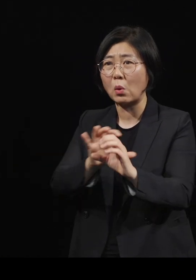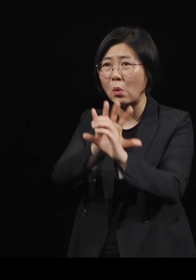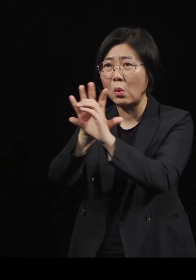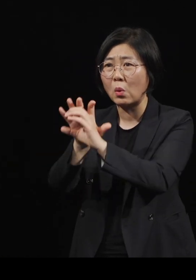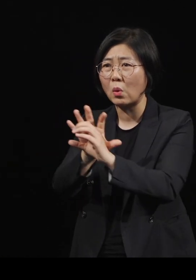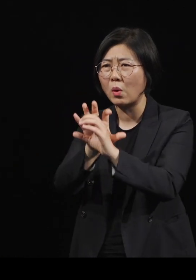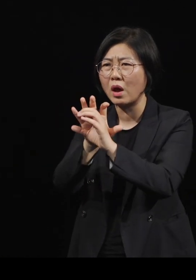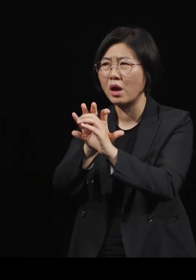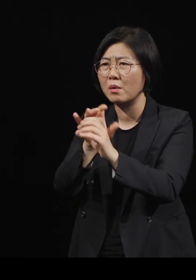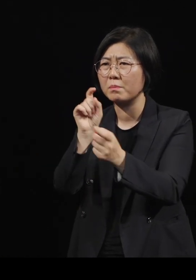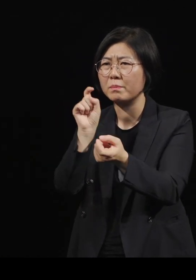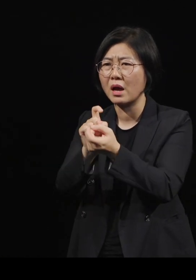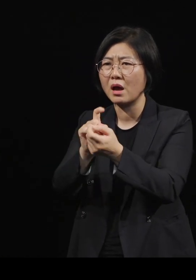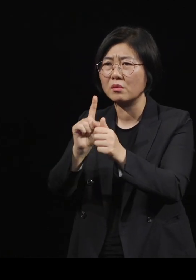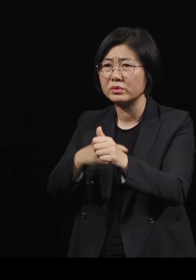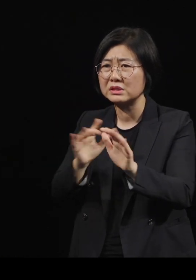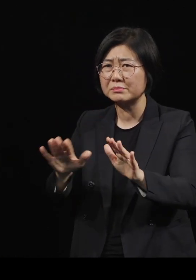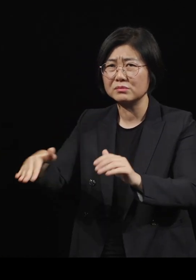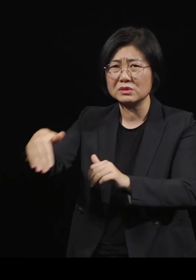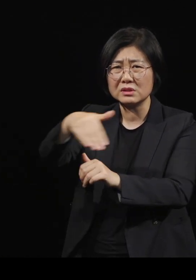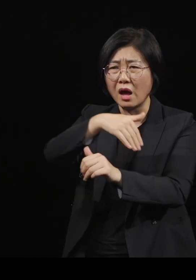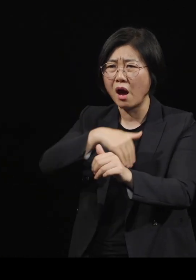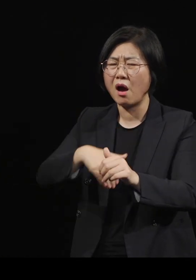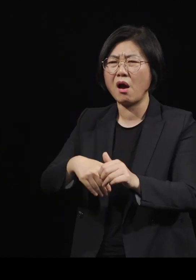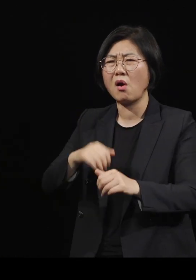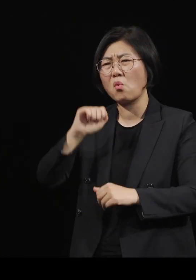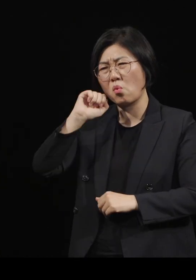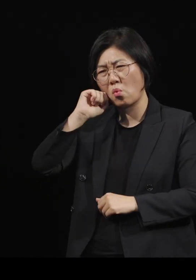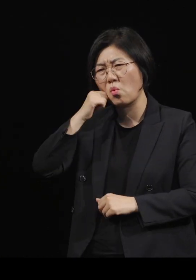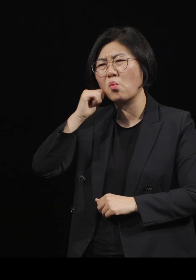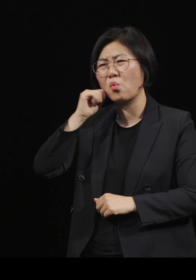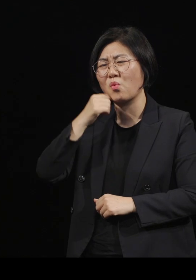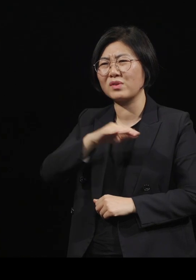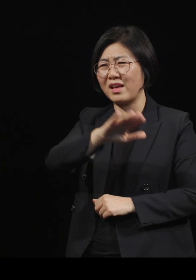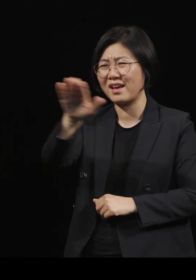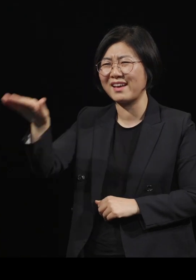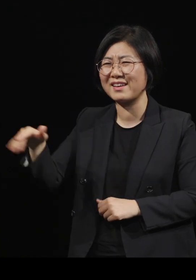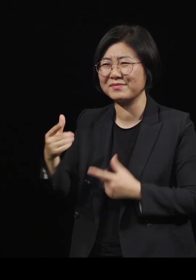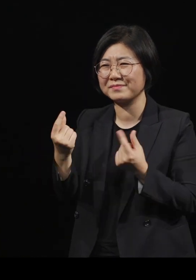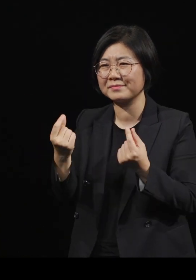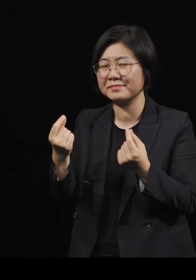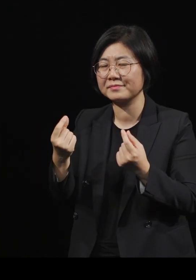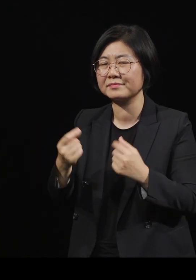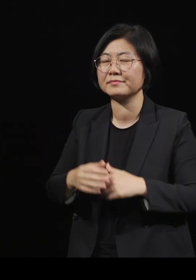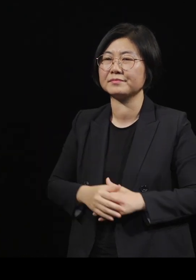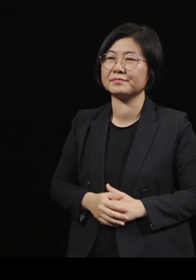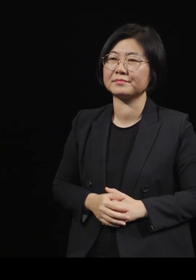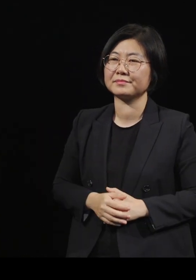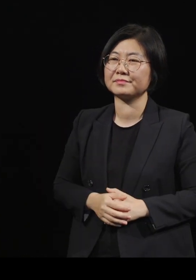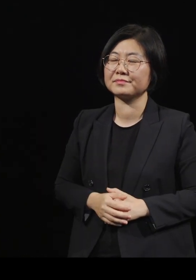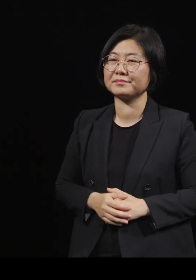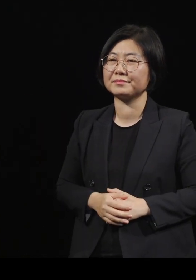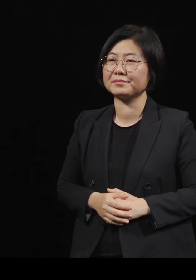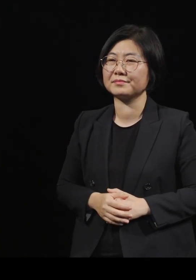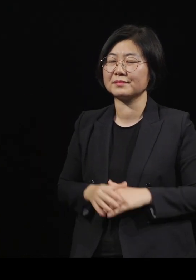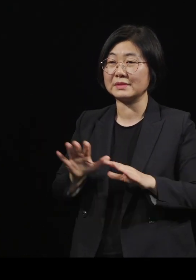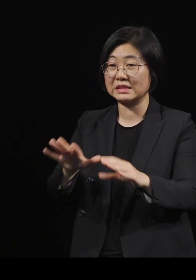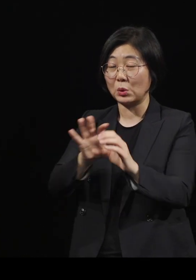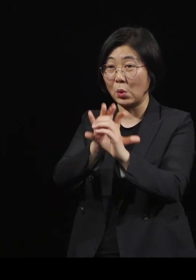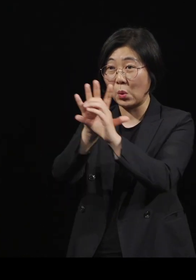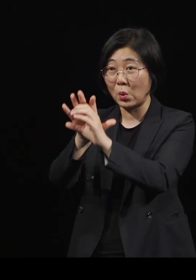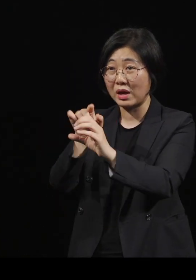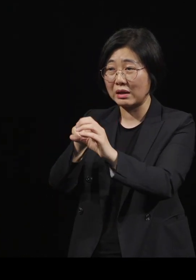우리 코로나로 인해서 모두가 어려운 시기를 경험하고 있죠. 이 코로나로